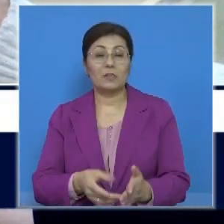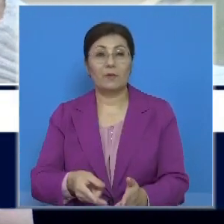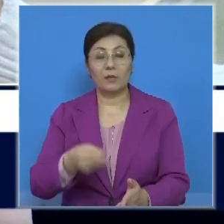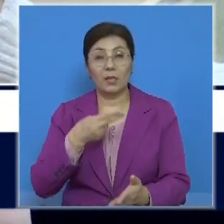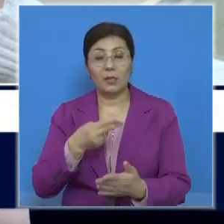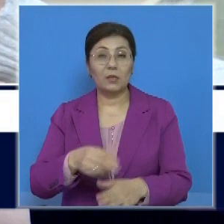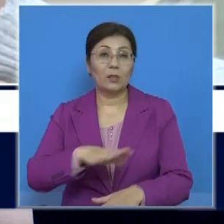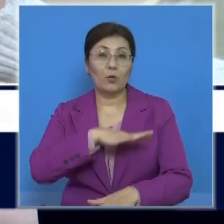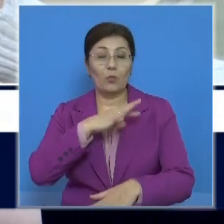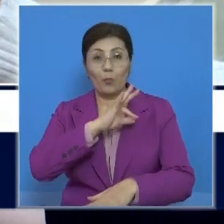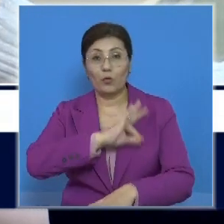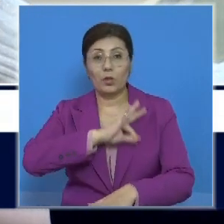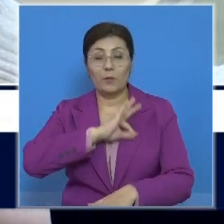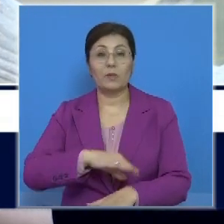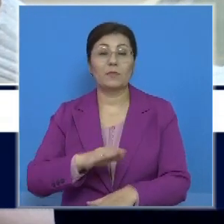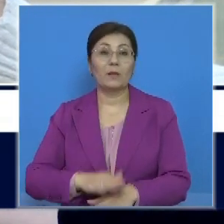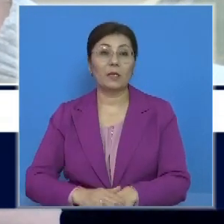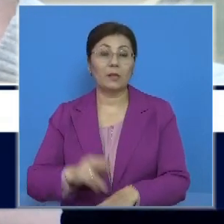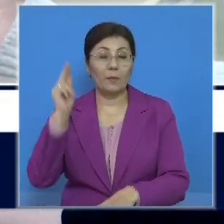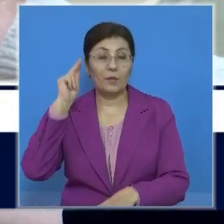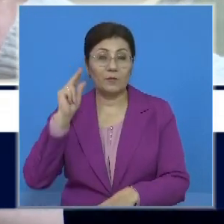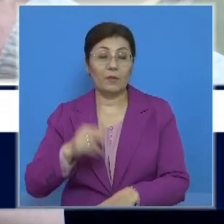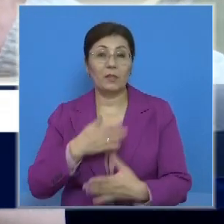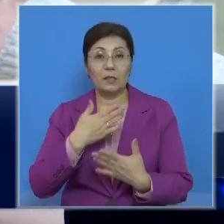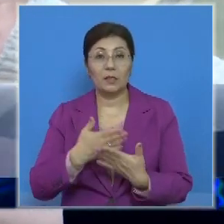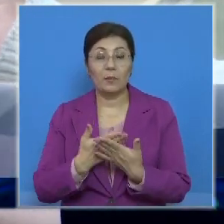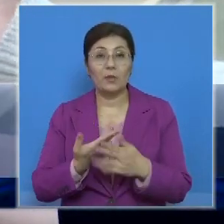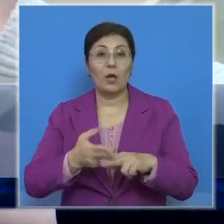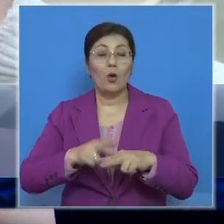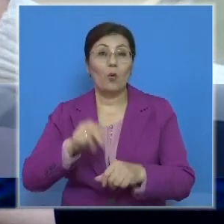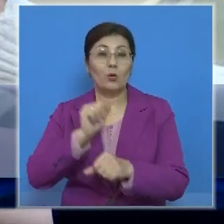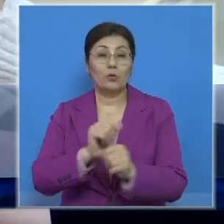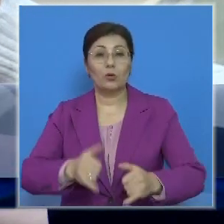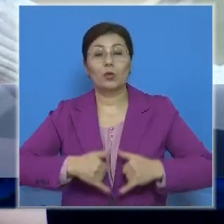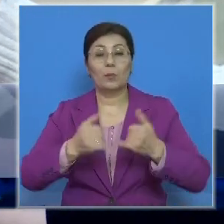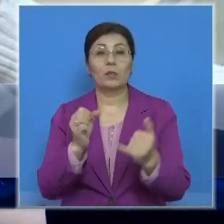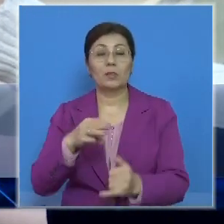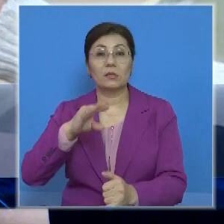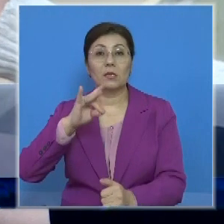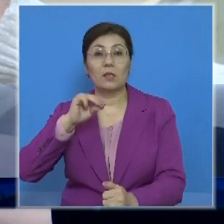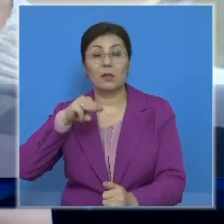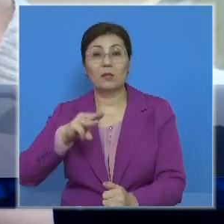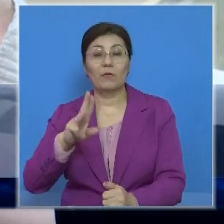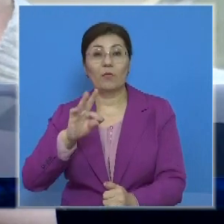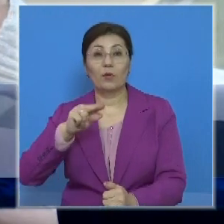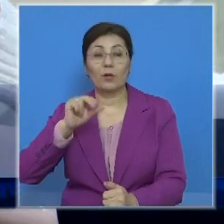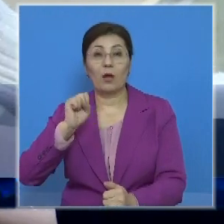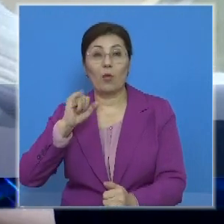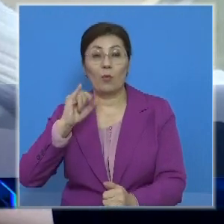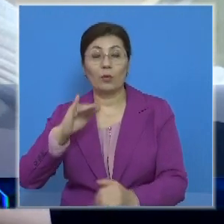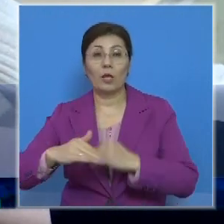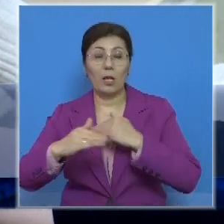арасында көп қолданылып жүр. Тіпті оқушылардың да құмар екені жасырын емес. Осыны тоқтатуға стрит воркаут алаңдарының көмегі көп болады деп